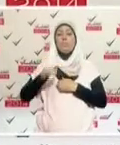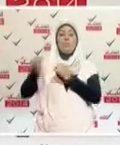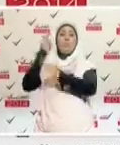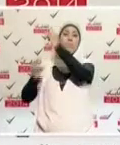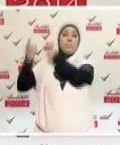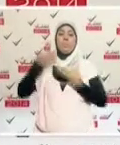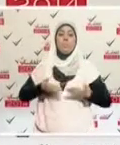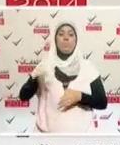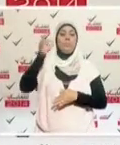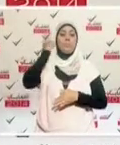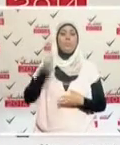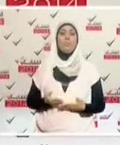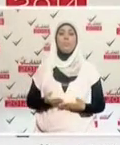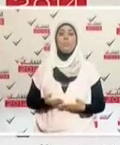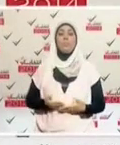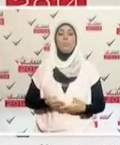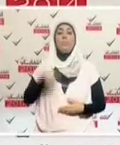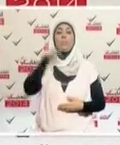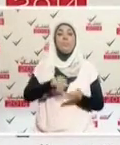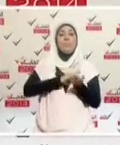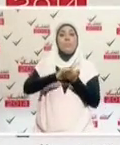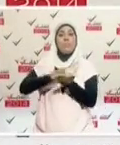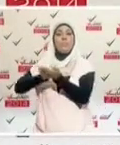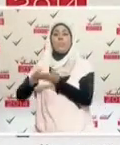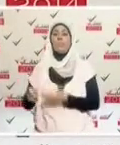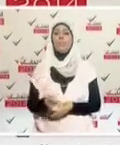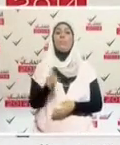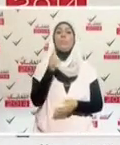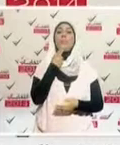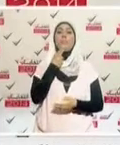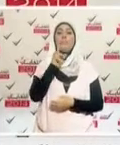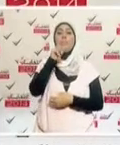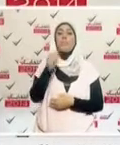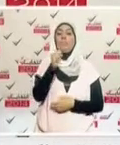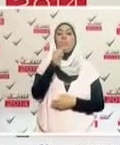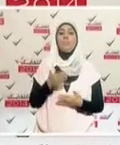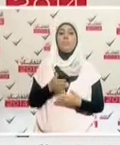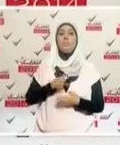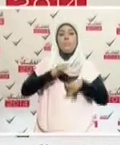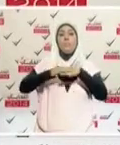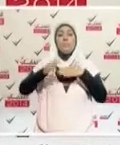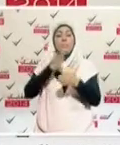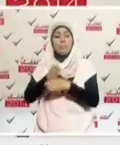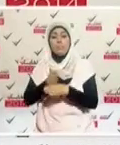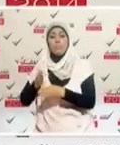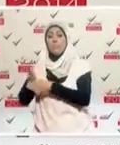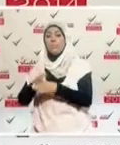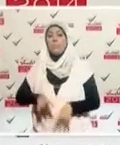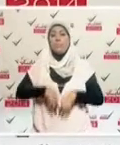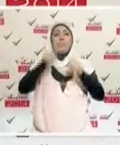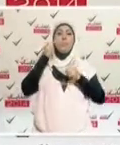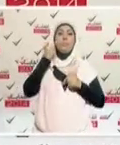القصرين فيها كذلك أرض خصبة وما عاد صالح للشراب، وفيها الحلفة واللوح وحجار السيمان